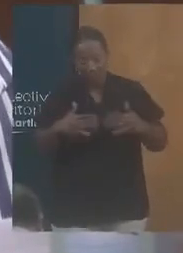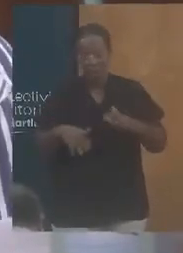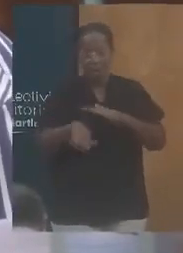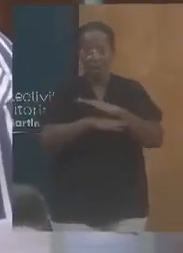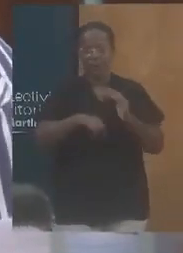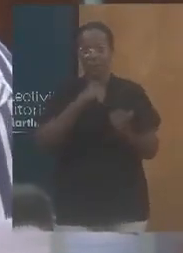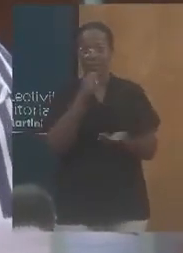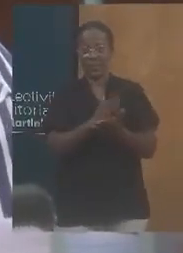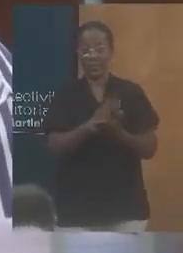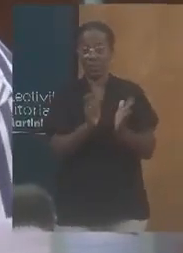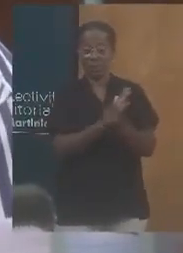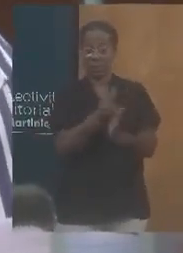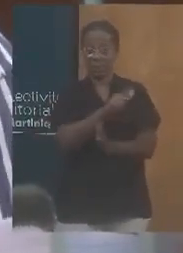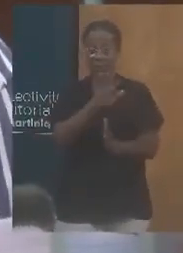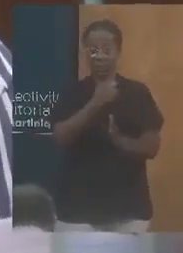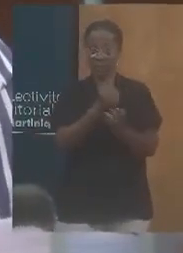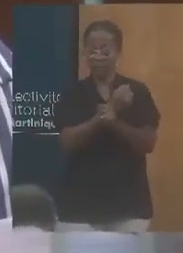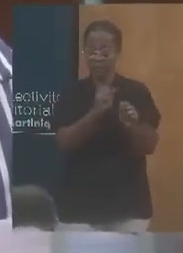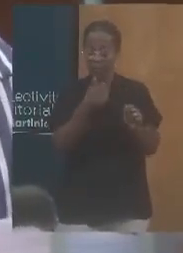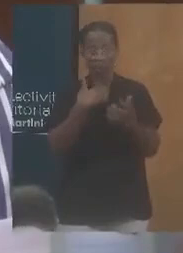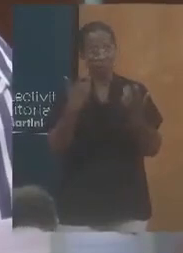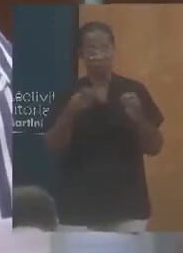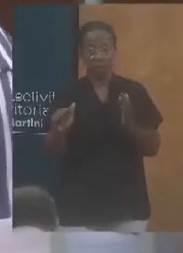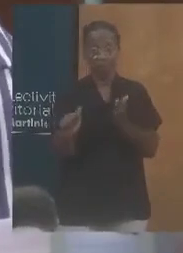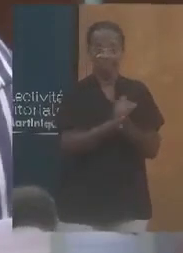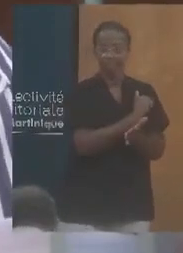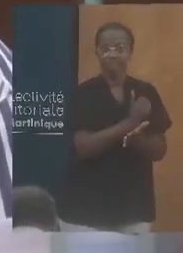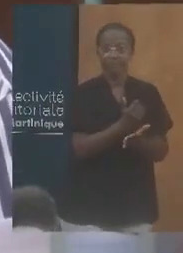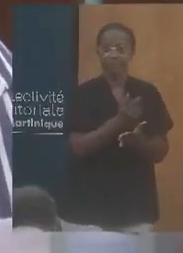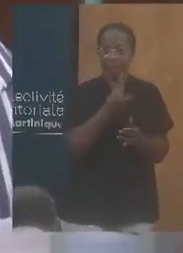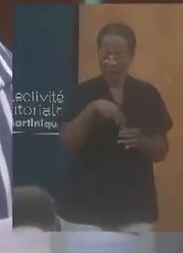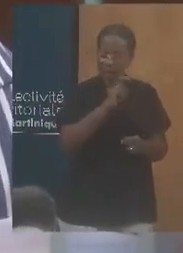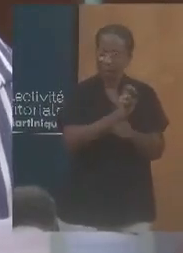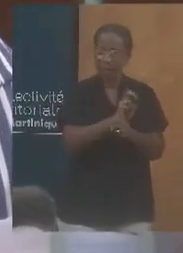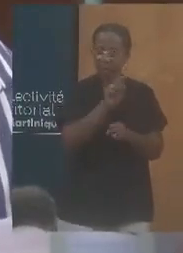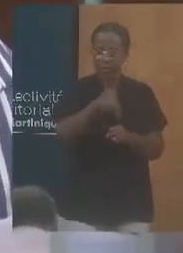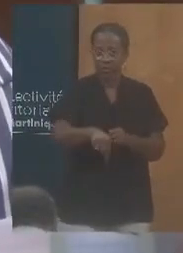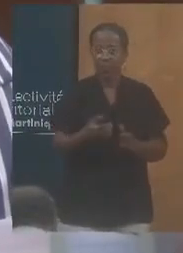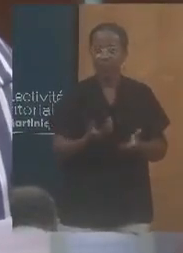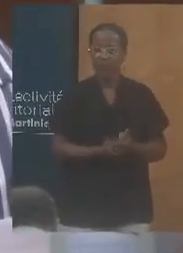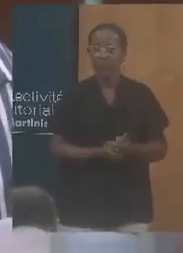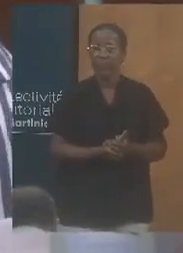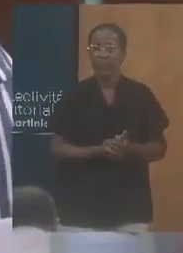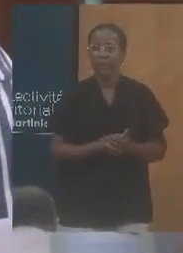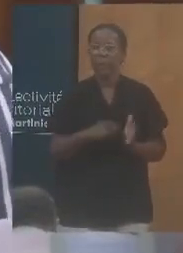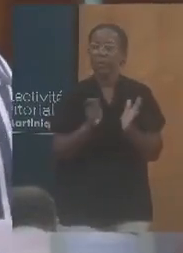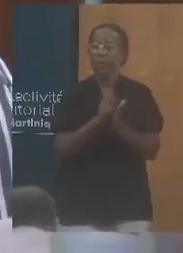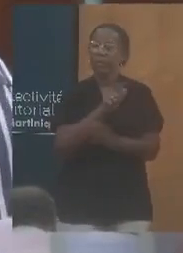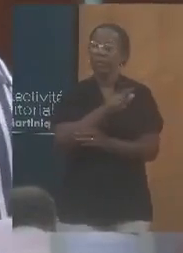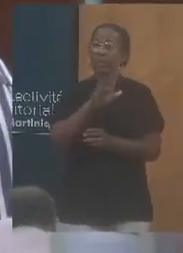la décision du 25 mai, il faut la maintenir envers et contre tous, parce que le 25 mai